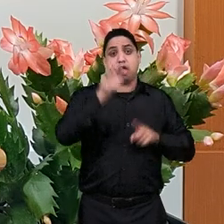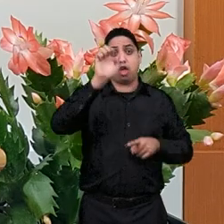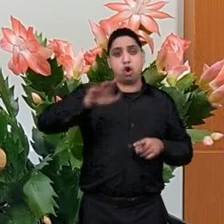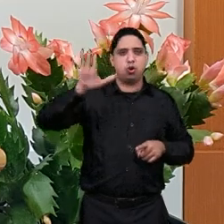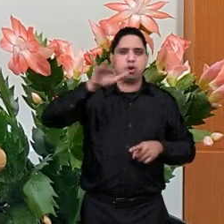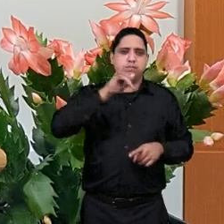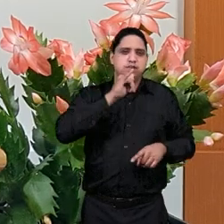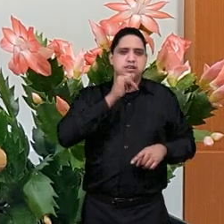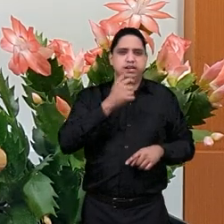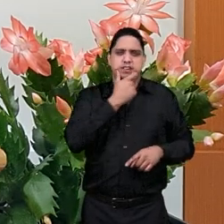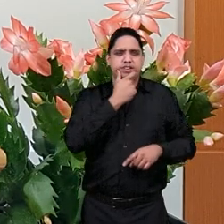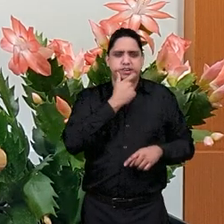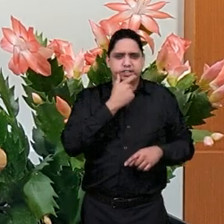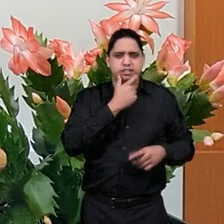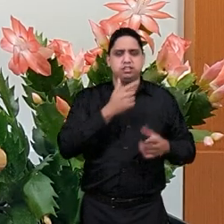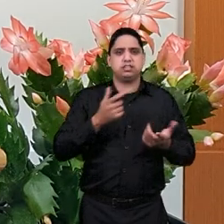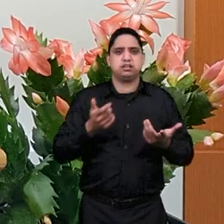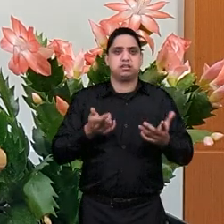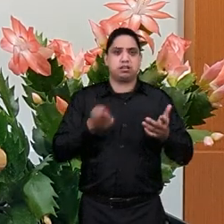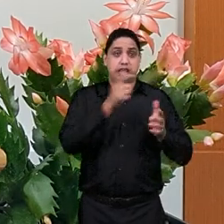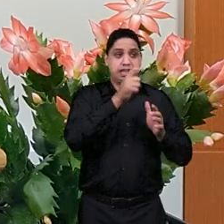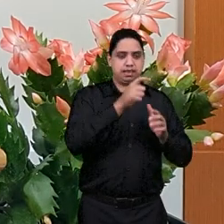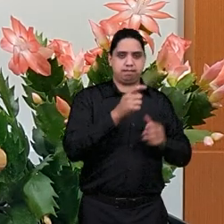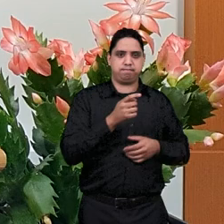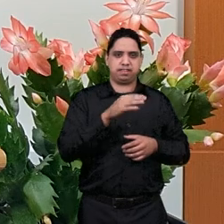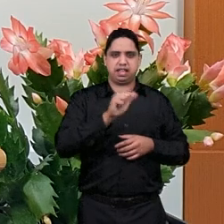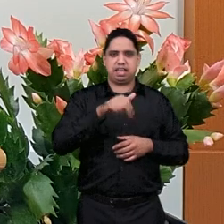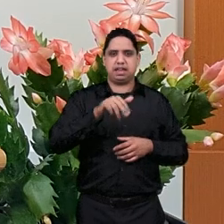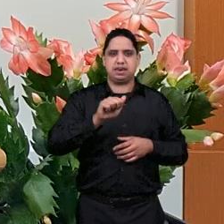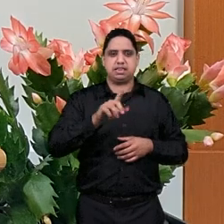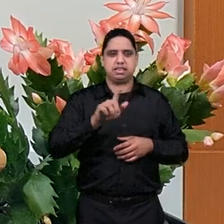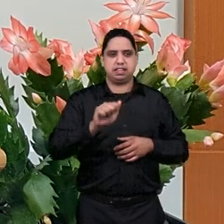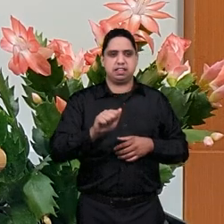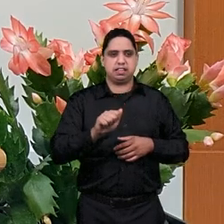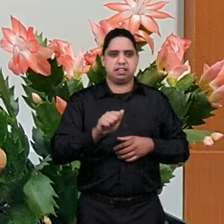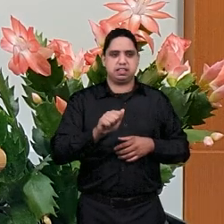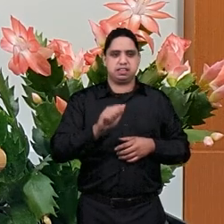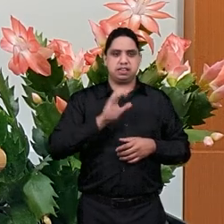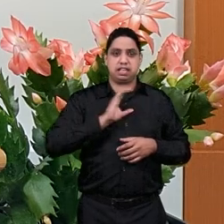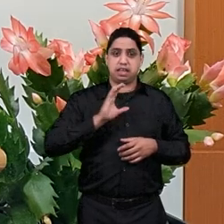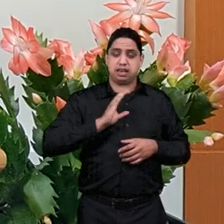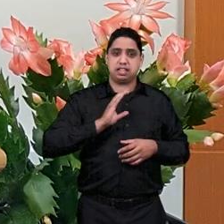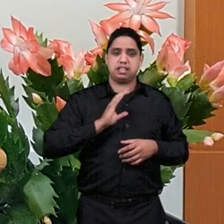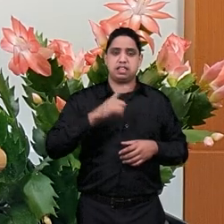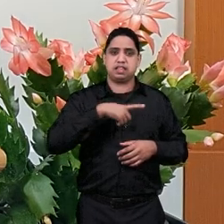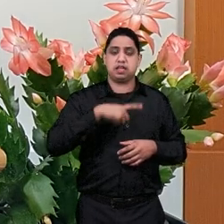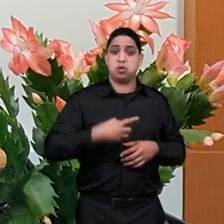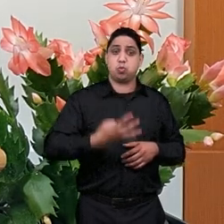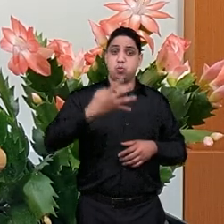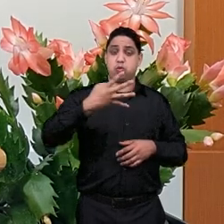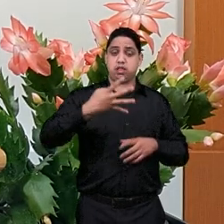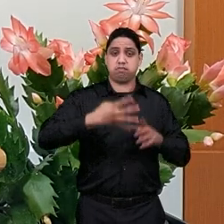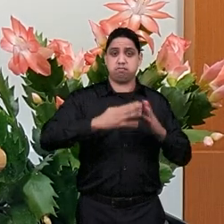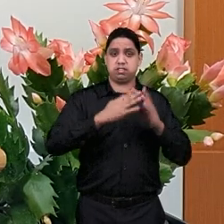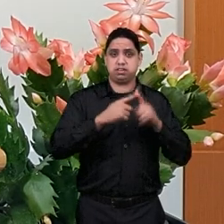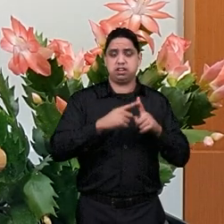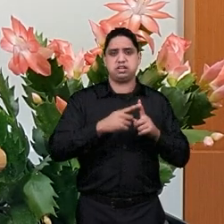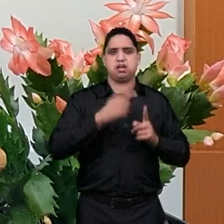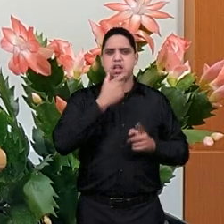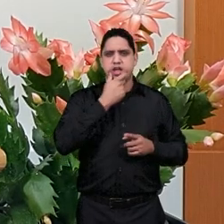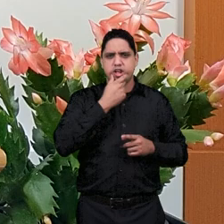Canada, nous avons au moins 4 églises. Angleterre aussi, un bon groupe.